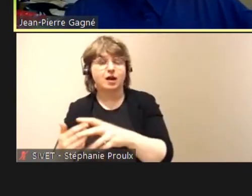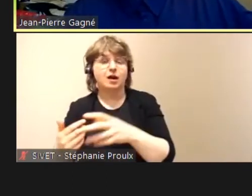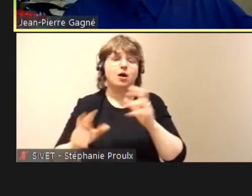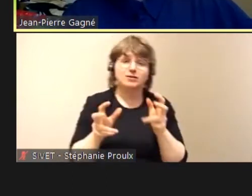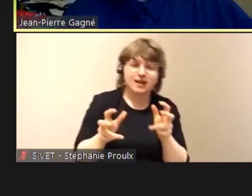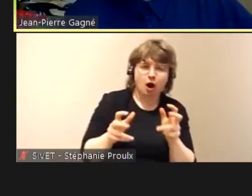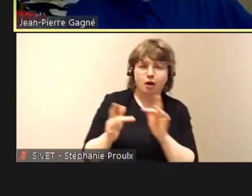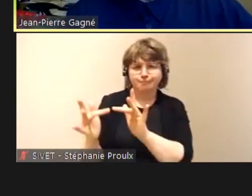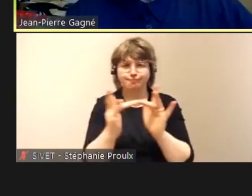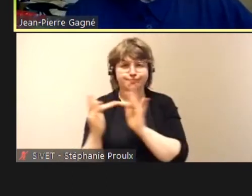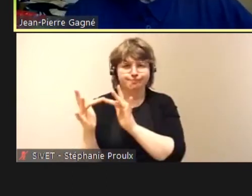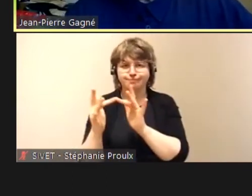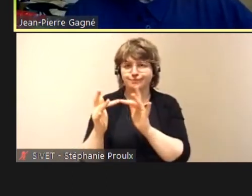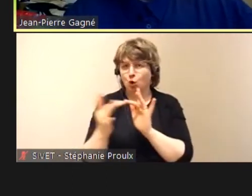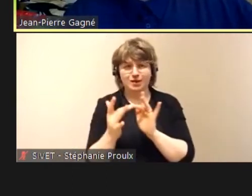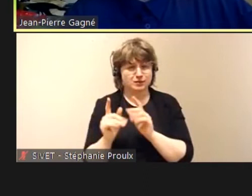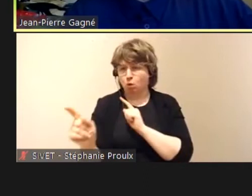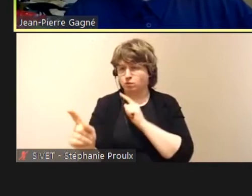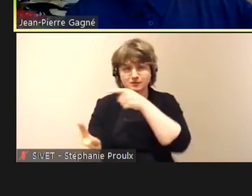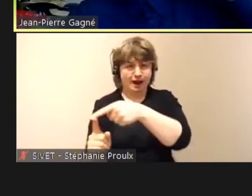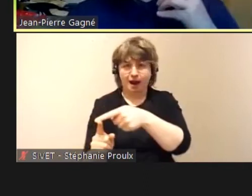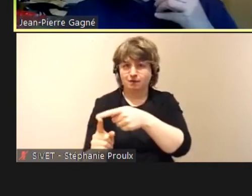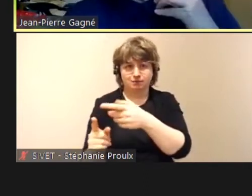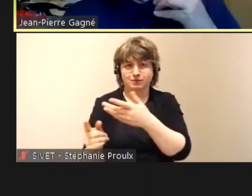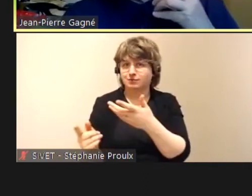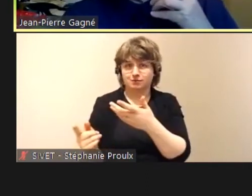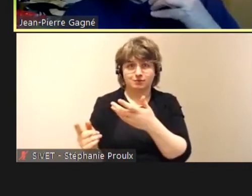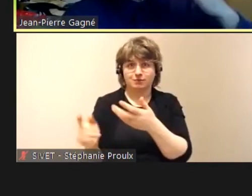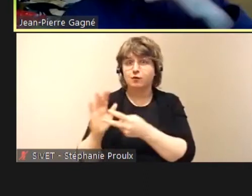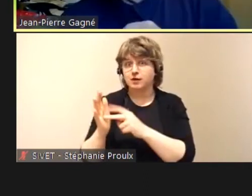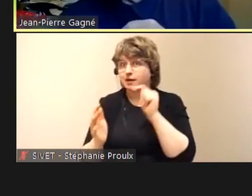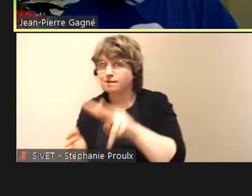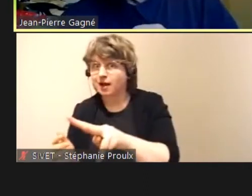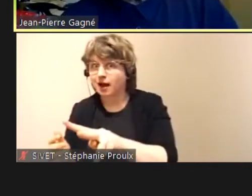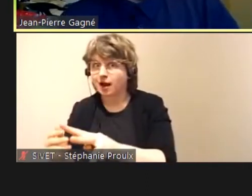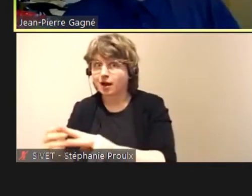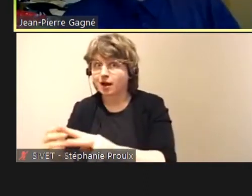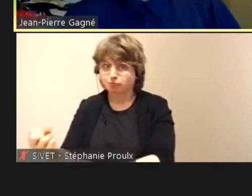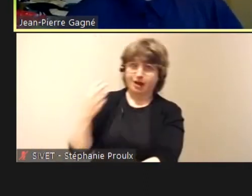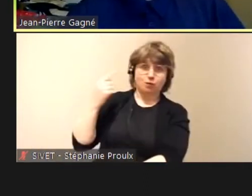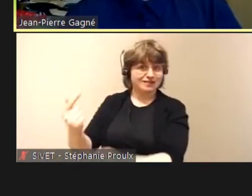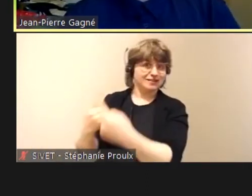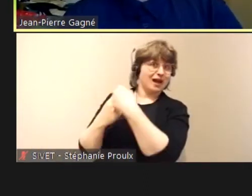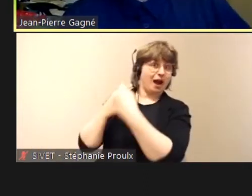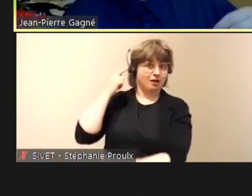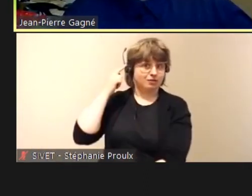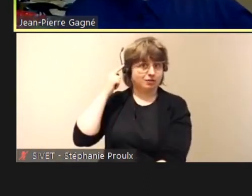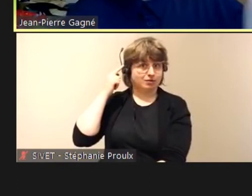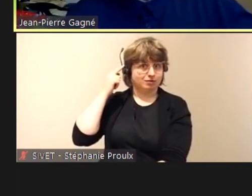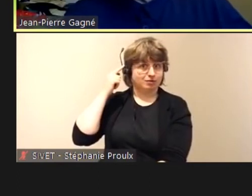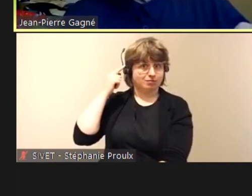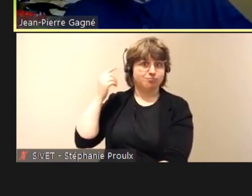ordinateur veut passer directement de la télévision à nos aides auditives, à nos oreilles. Et l'avantage de ça, c'est